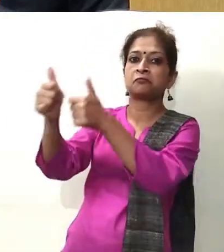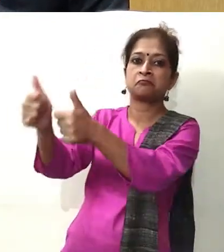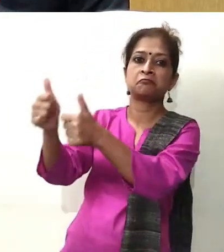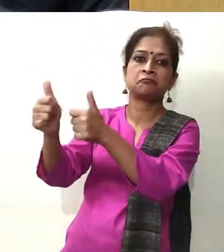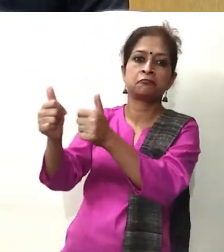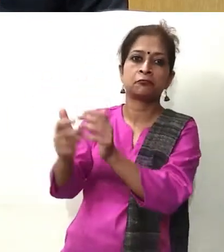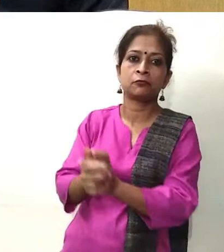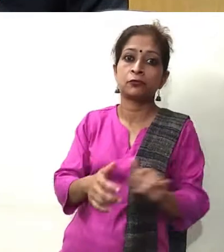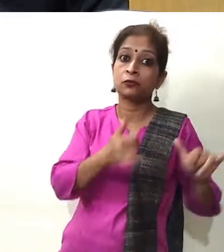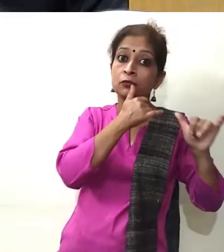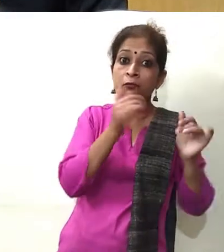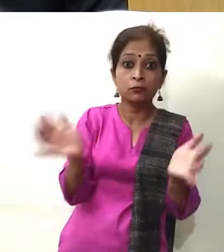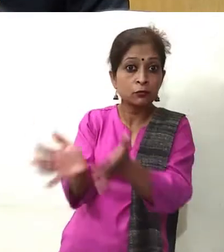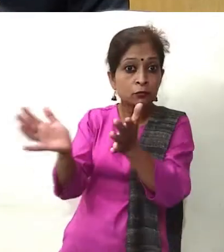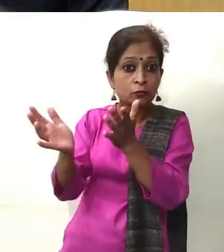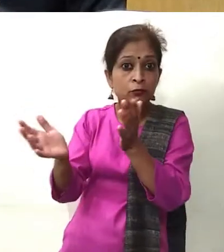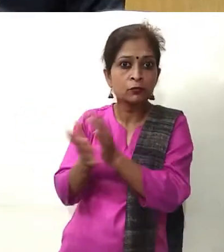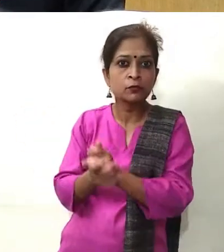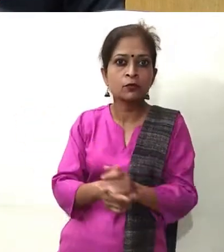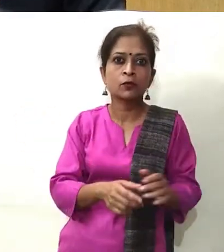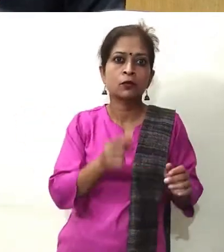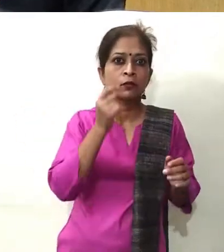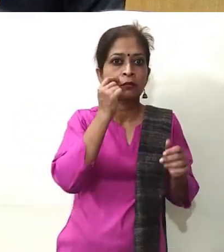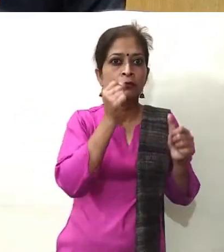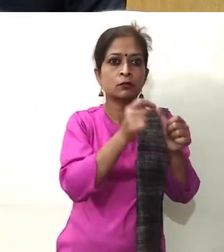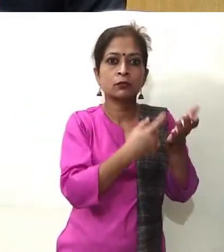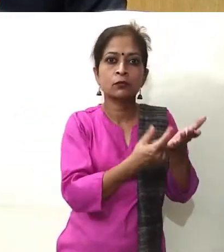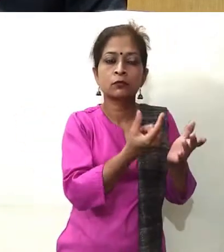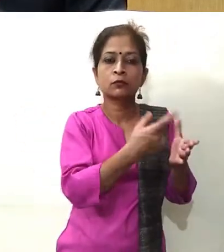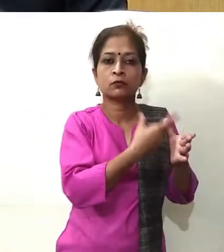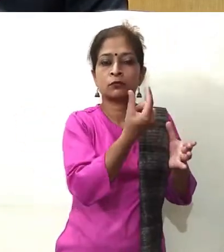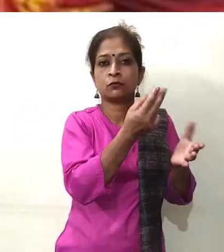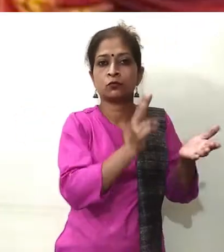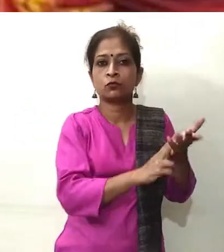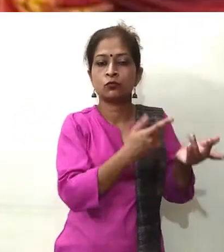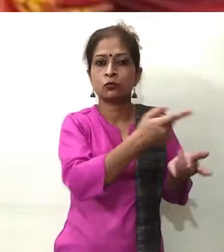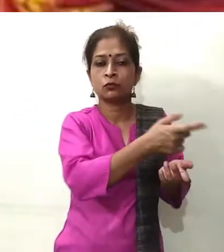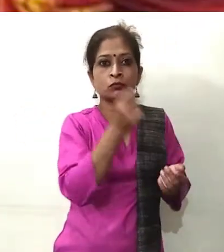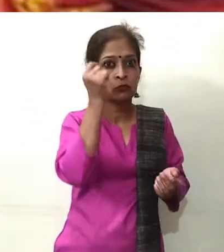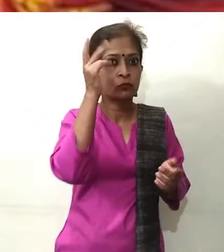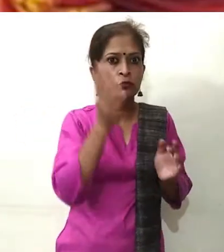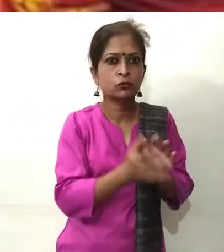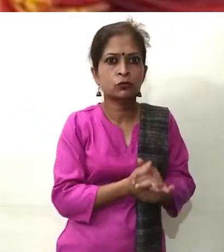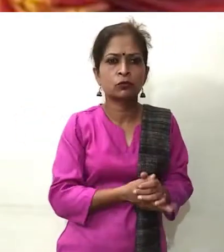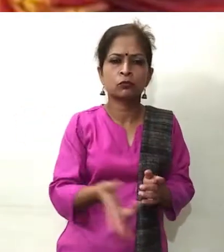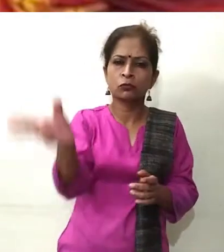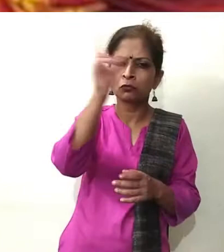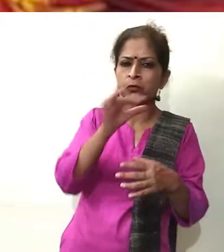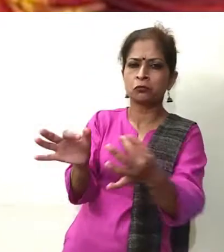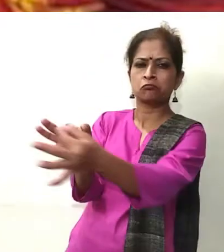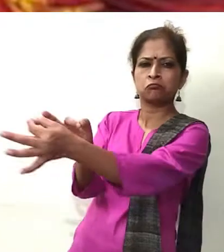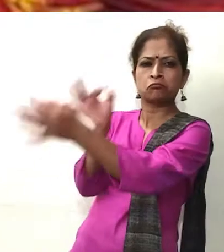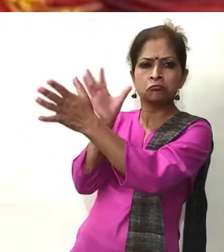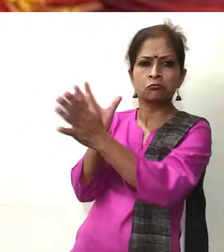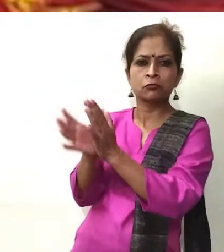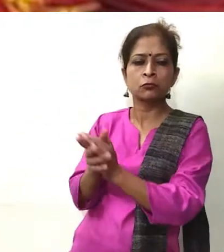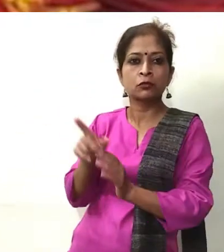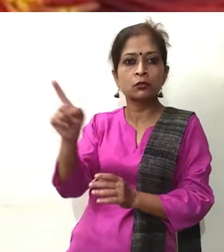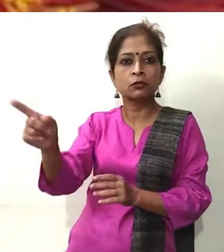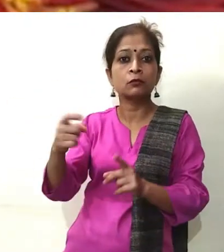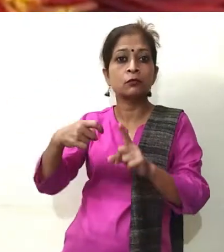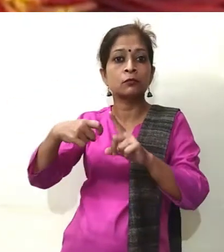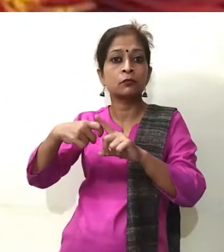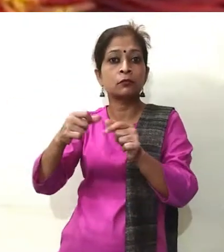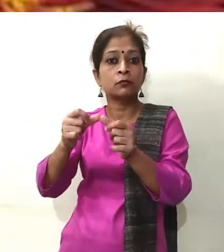शाबाश। अर्जुन नाराज होता, फिर मंत्रित करता, एक जोरदार तीर मारता और कर्ण का